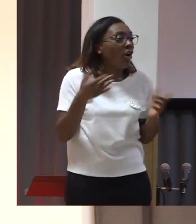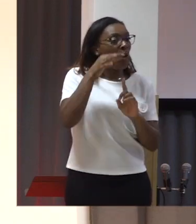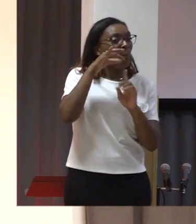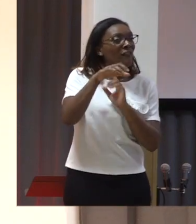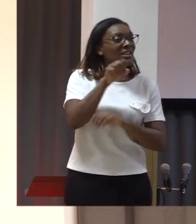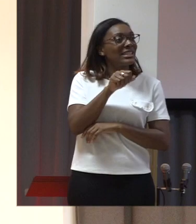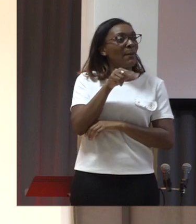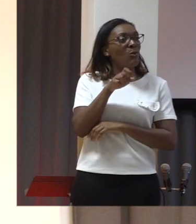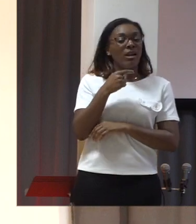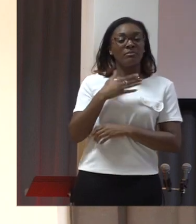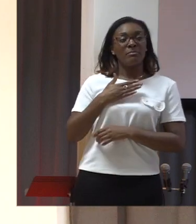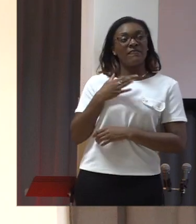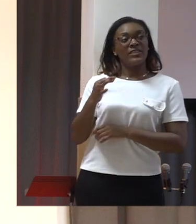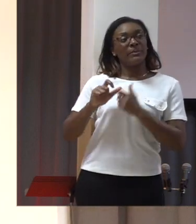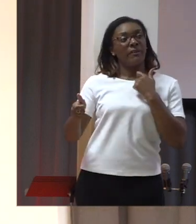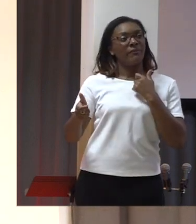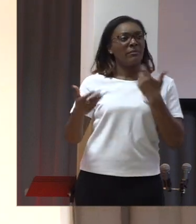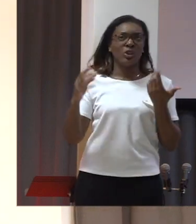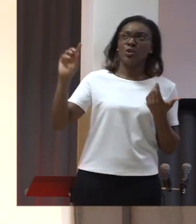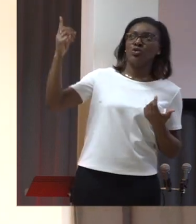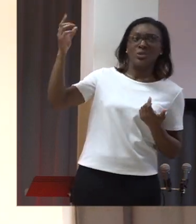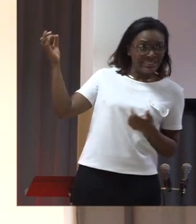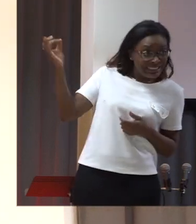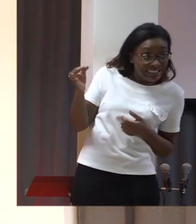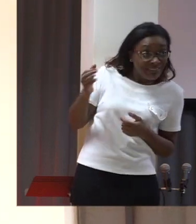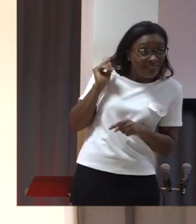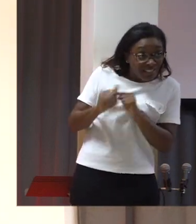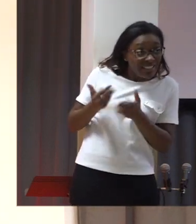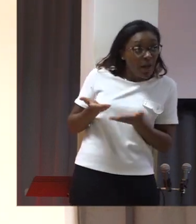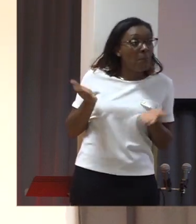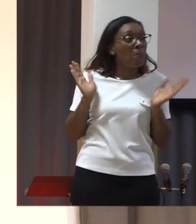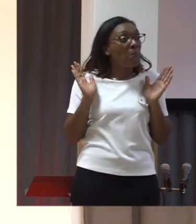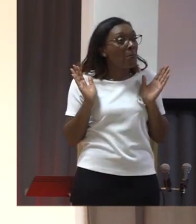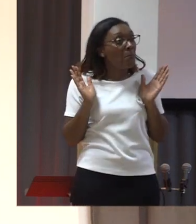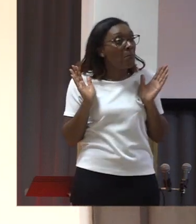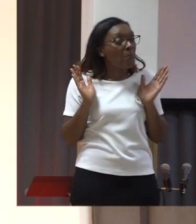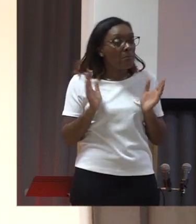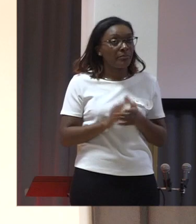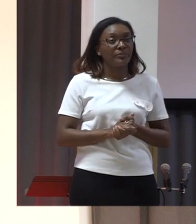dimension sacerdotale que revêt Samuel de par sa présidence du culte sacrificiel. Je m'explique.